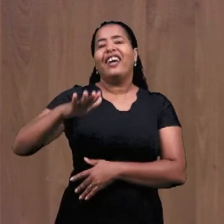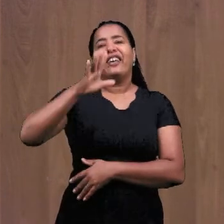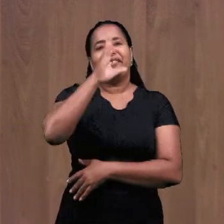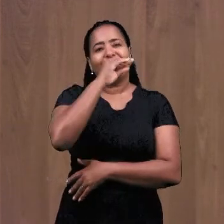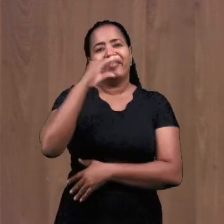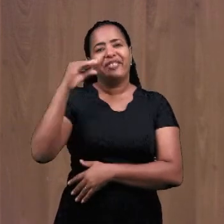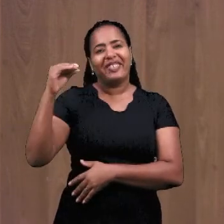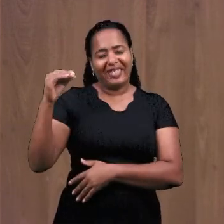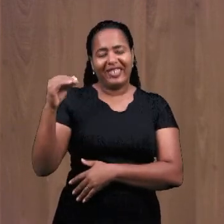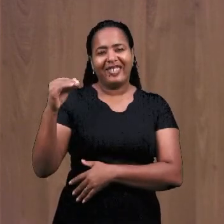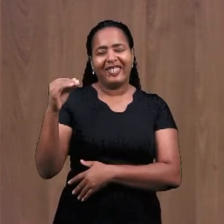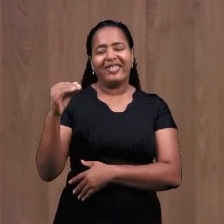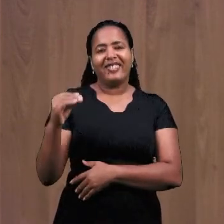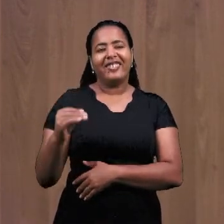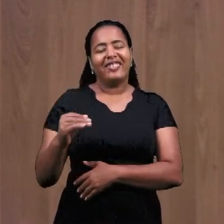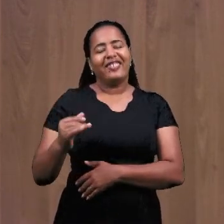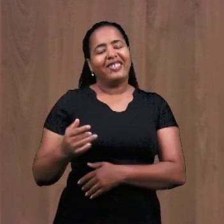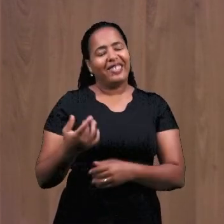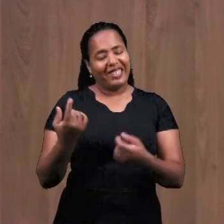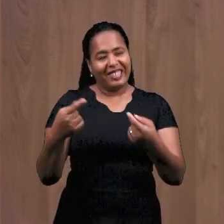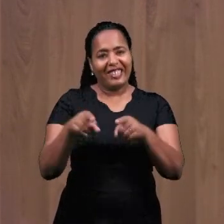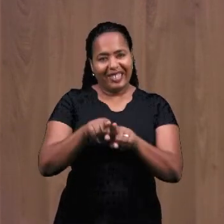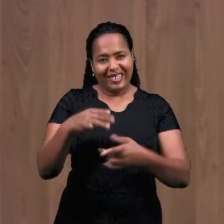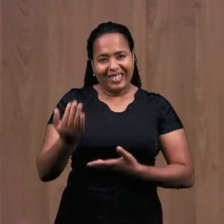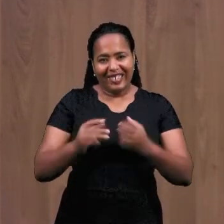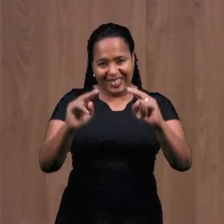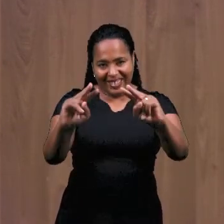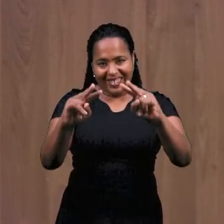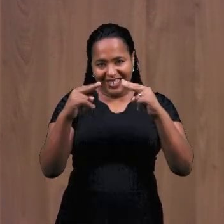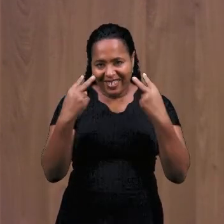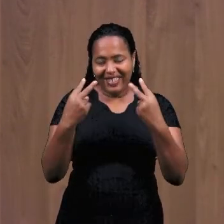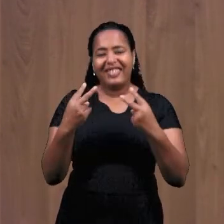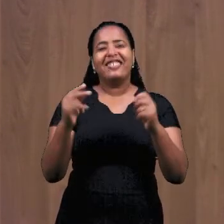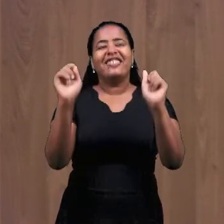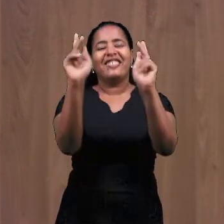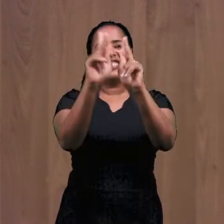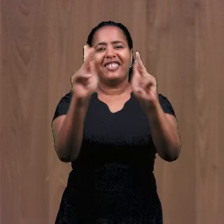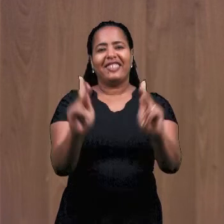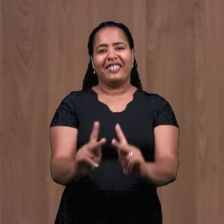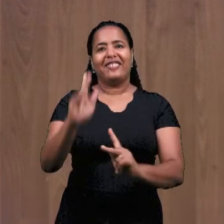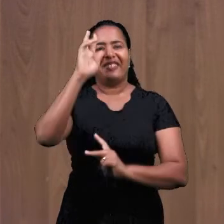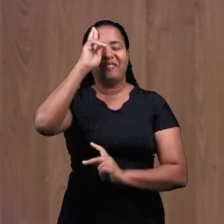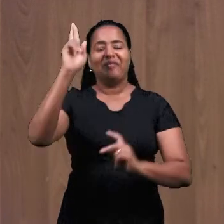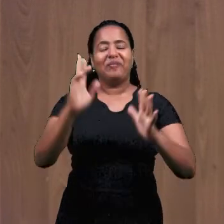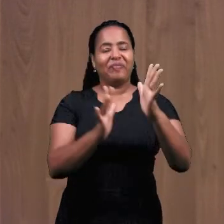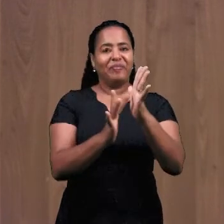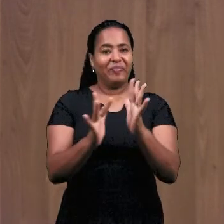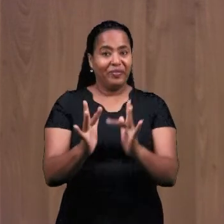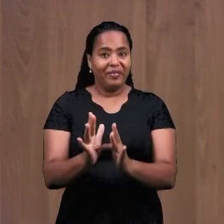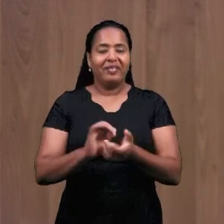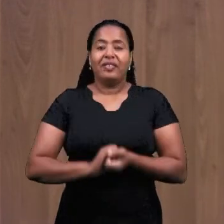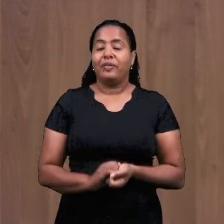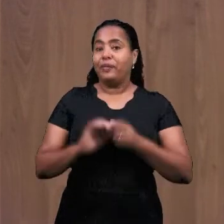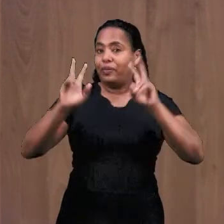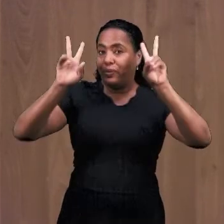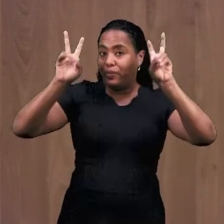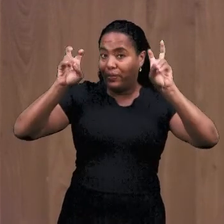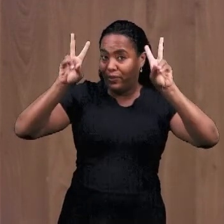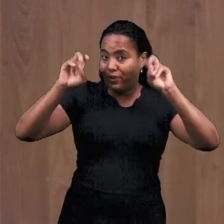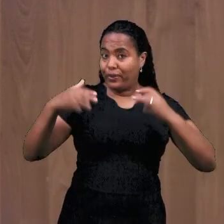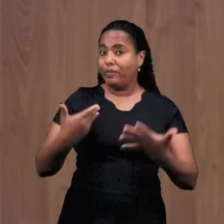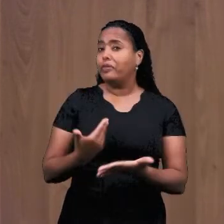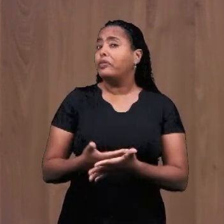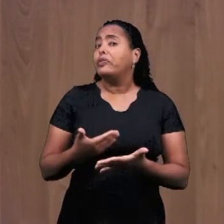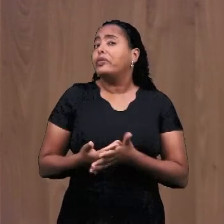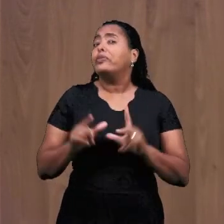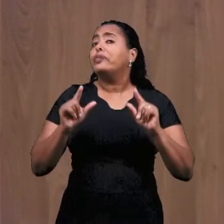intermédiaires et adolescents et ceux qui nous assistent dans la paix du Seigneur Jésus. La thématique de notre